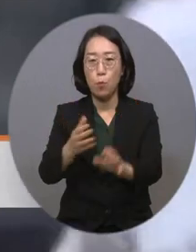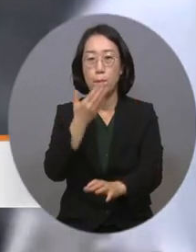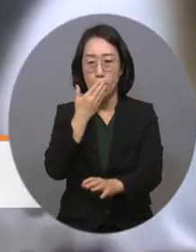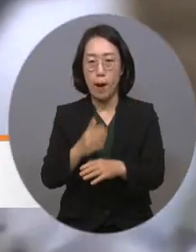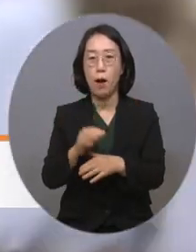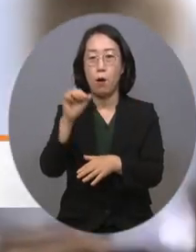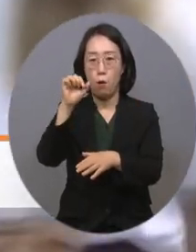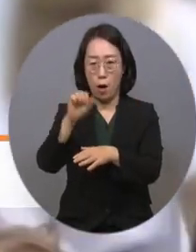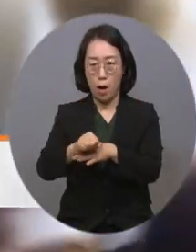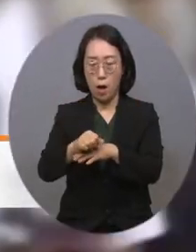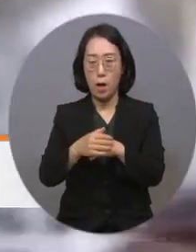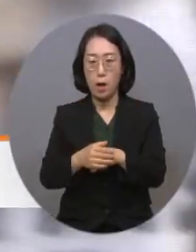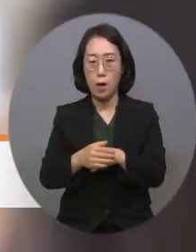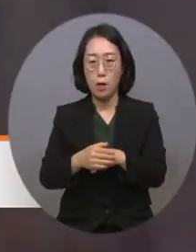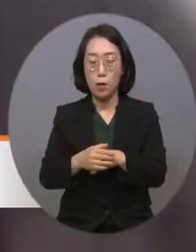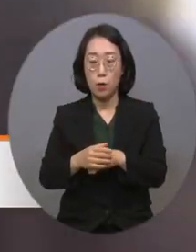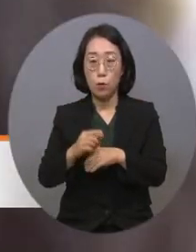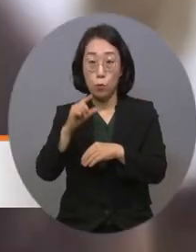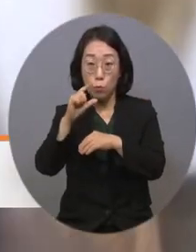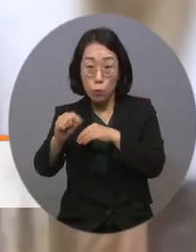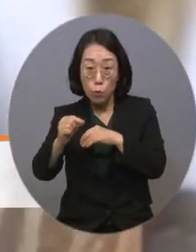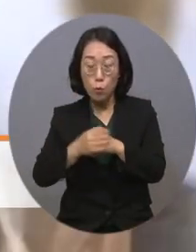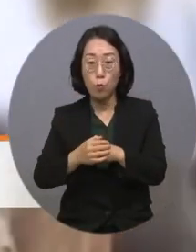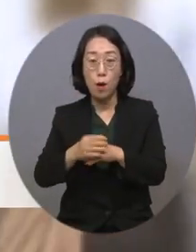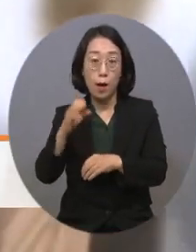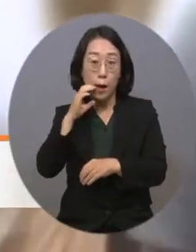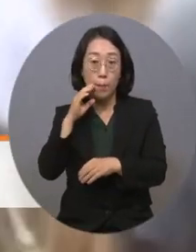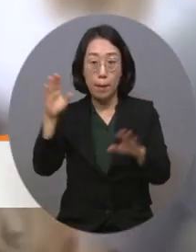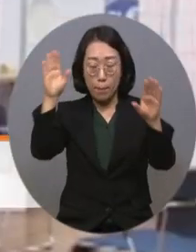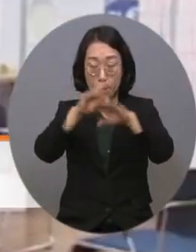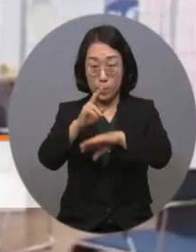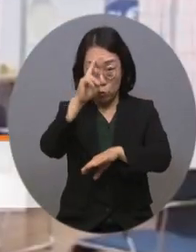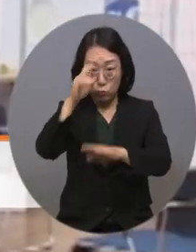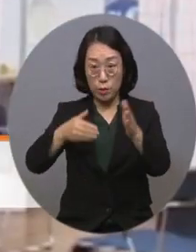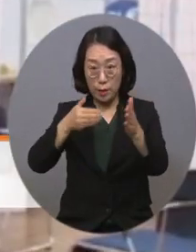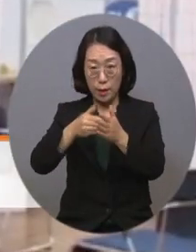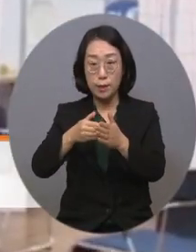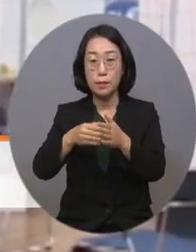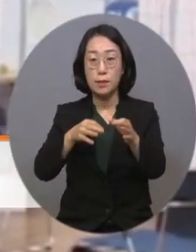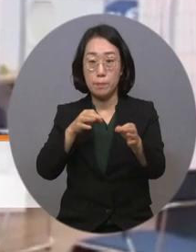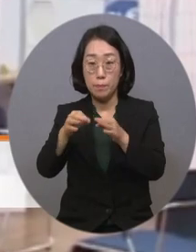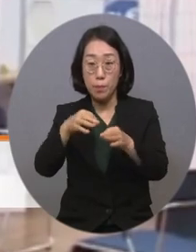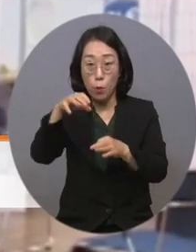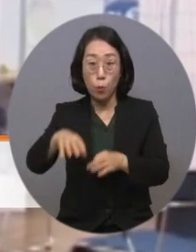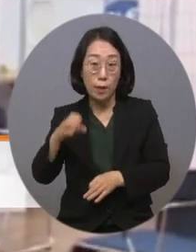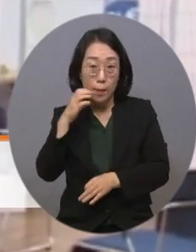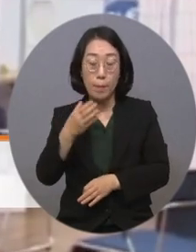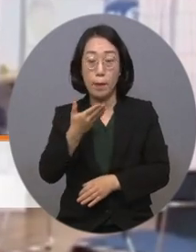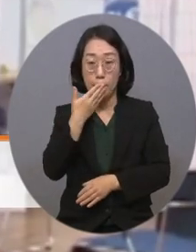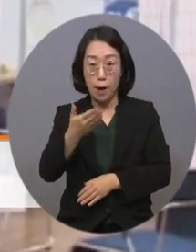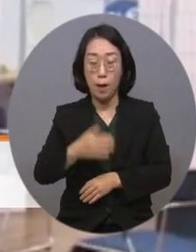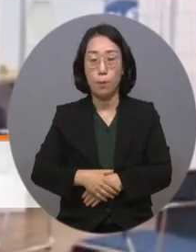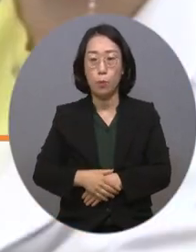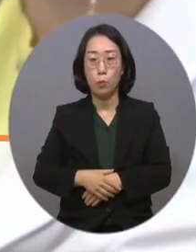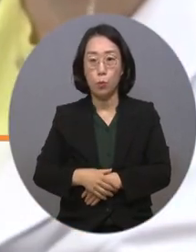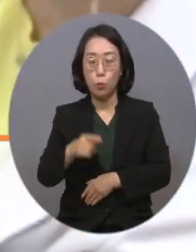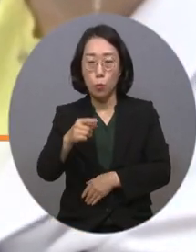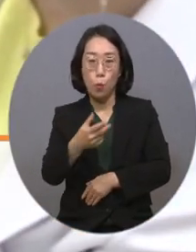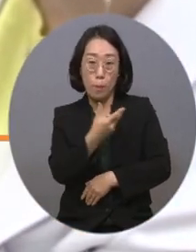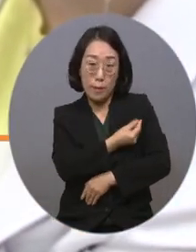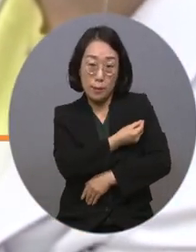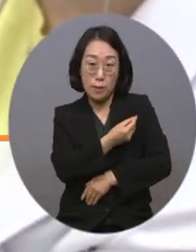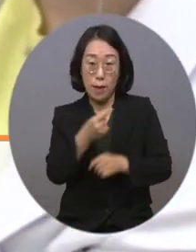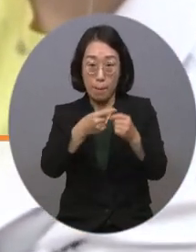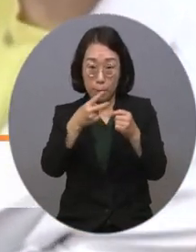b 주도권 의 식당과 카페 는 밤 12시까지 영업할 수 있고 수도권 스포츠 경기의 는 백신 패스 가 적용돼